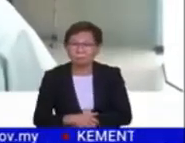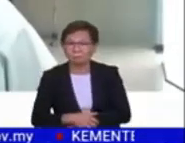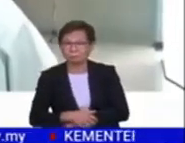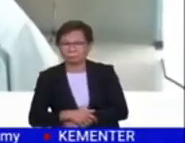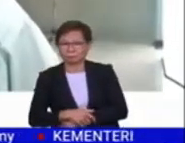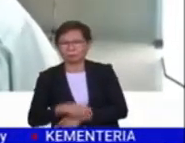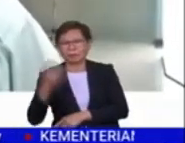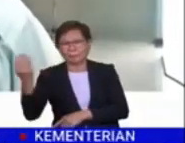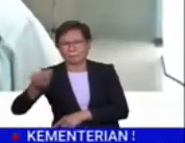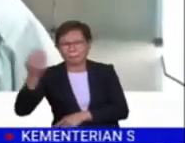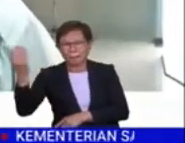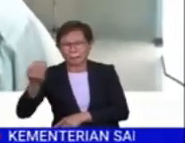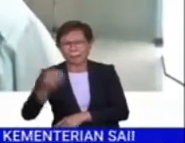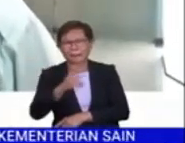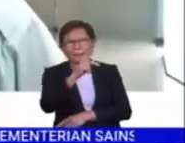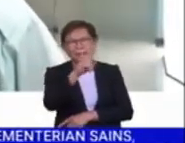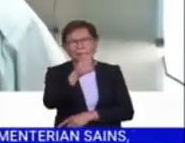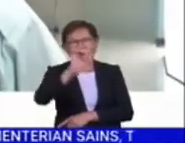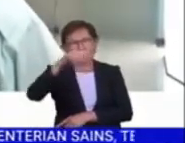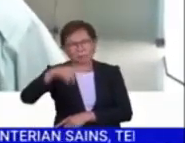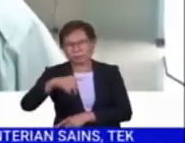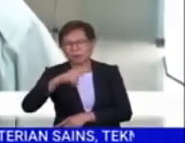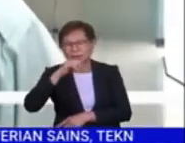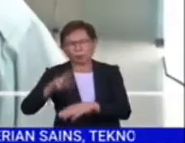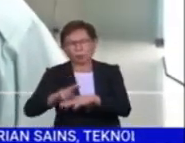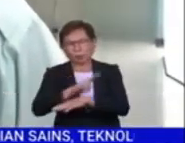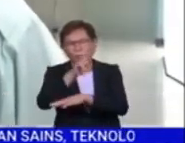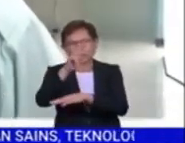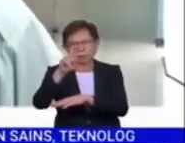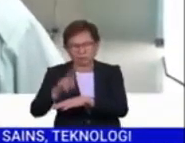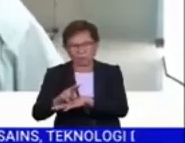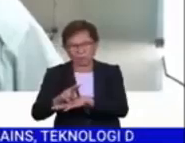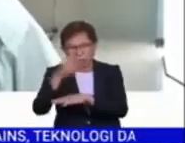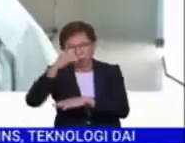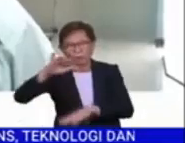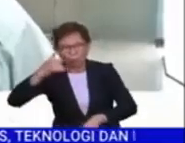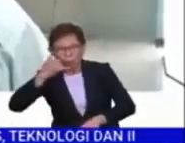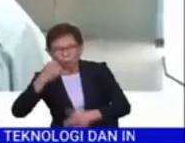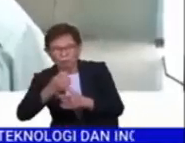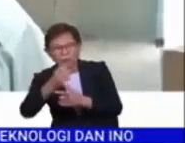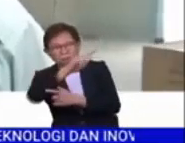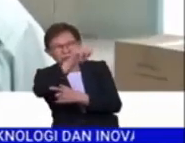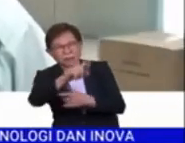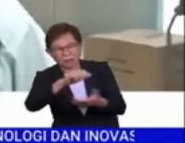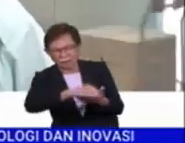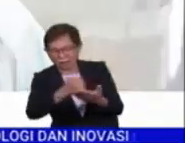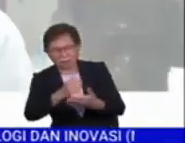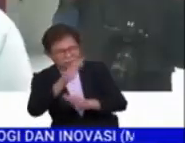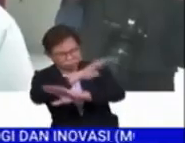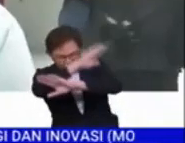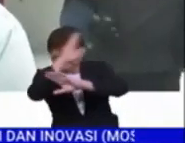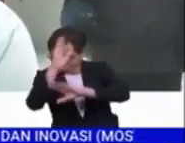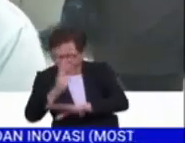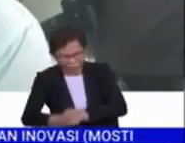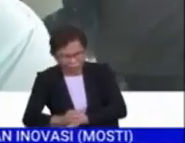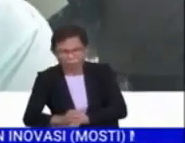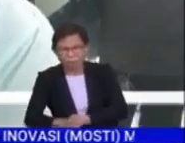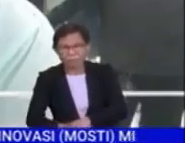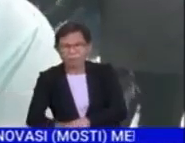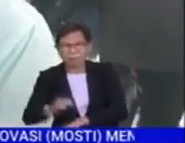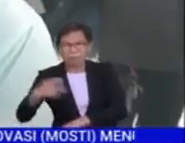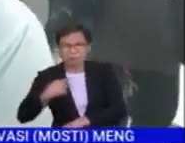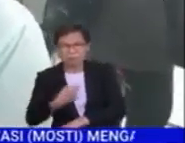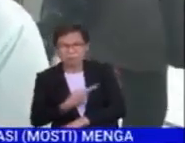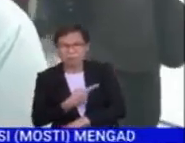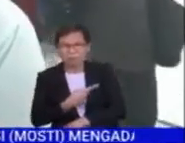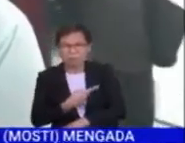Biasanya KWSP dia tidak menggunakan platform untuk call dan tanya akaun-akaun kita ni. Yang pernah dengar